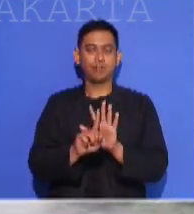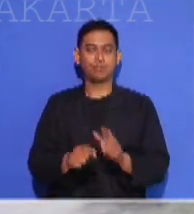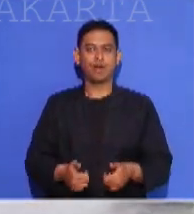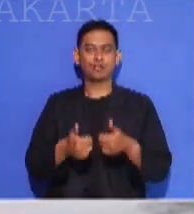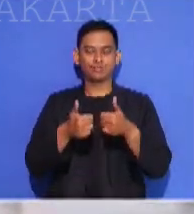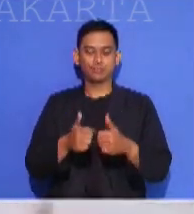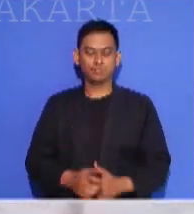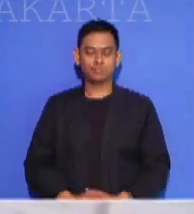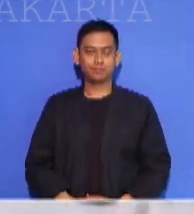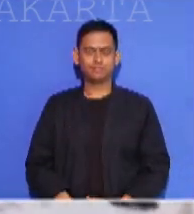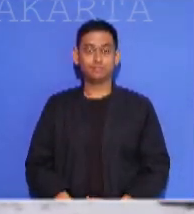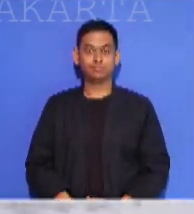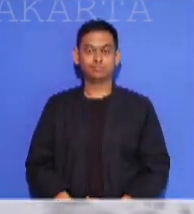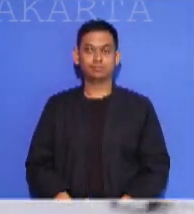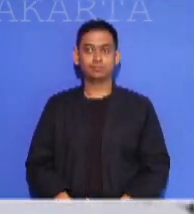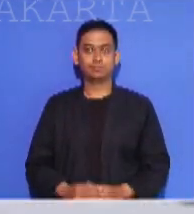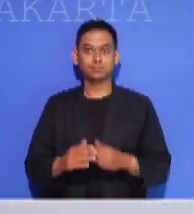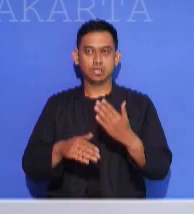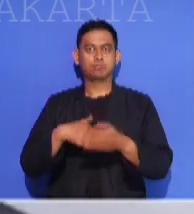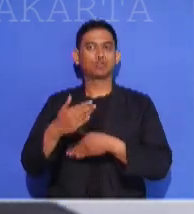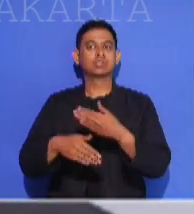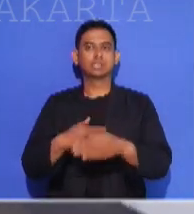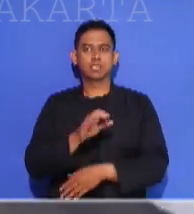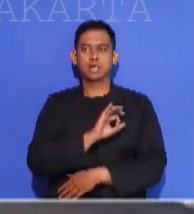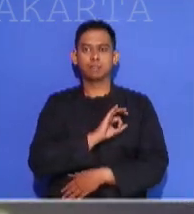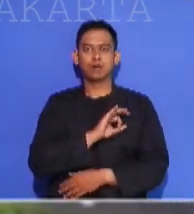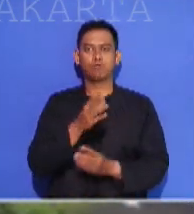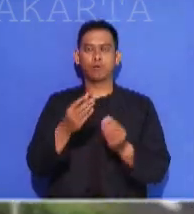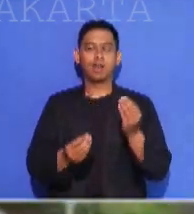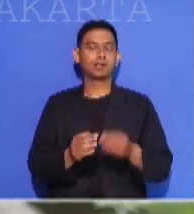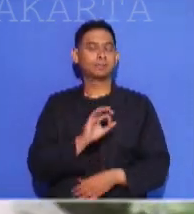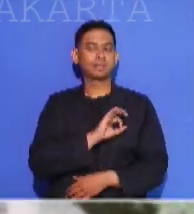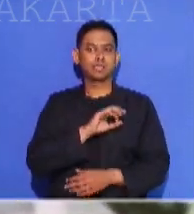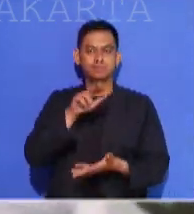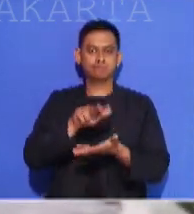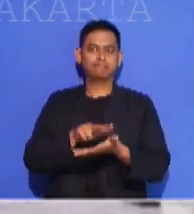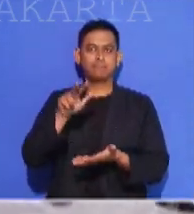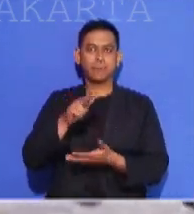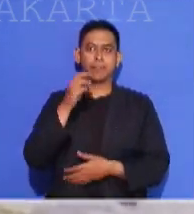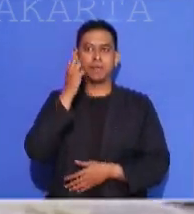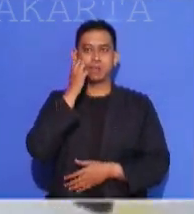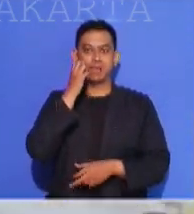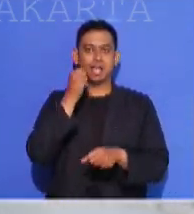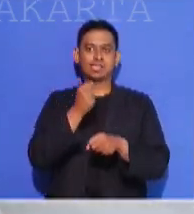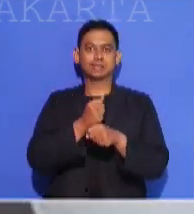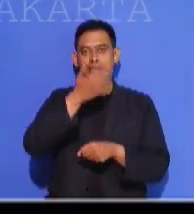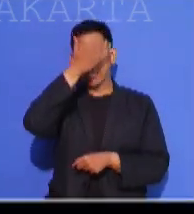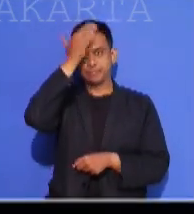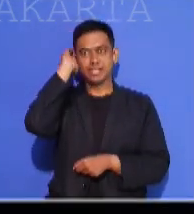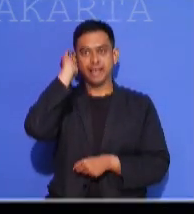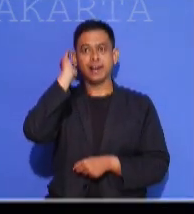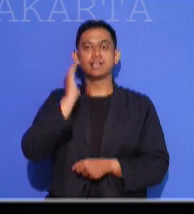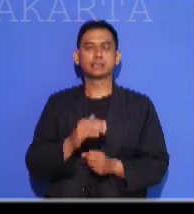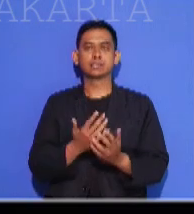depan prosesi pelantikan presiden dan wakil presiden 2024 Prabowo Subianto Dan gibranraka bumingraka disambut